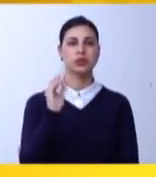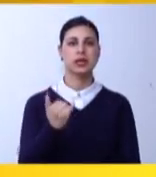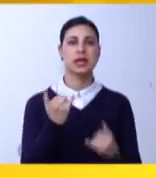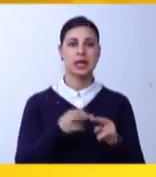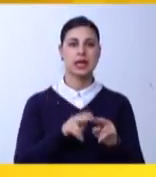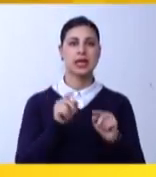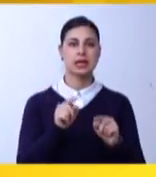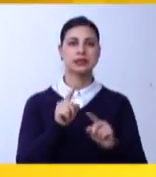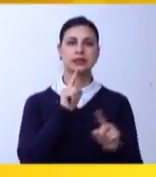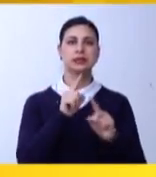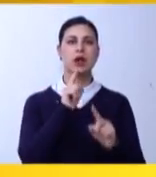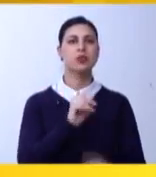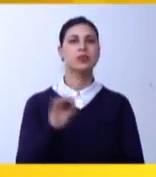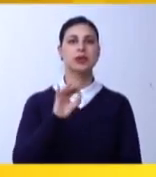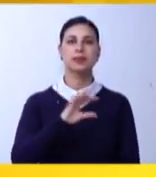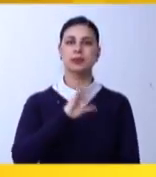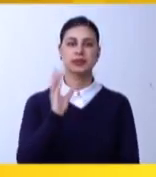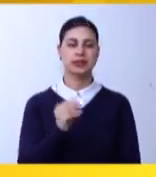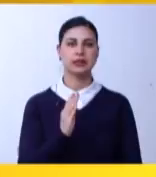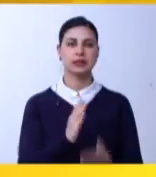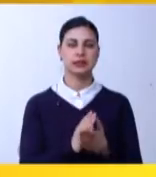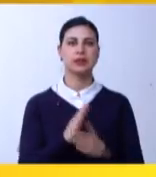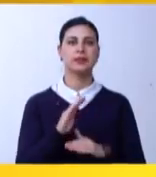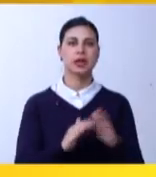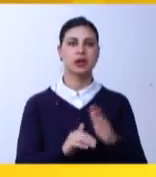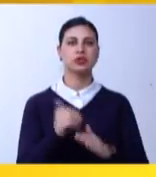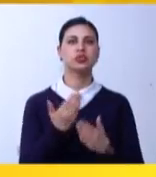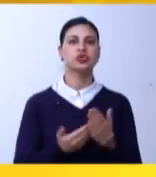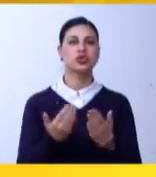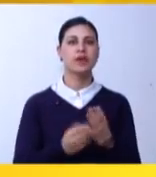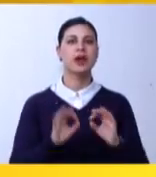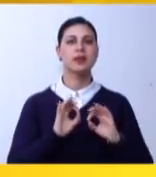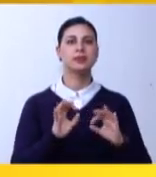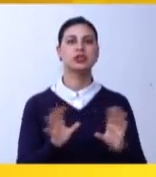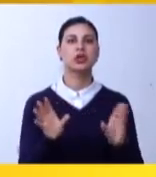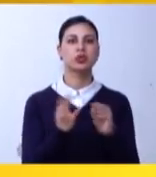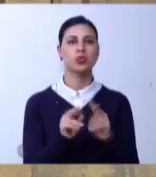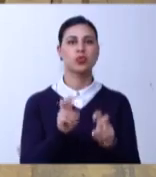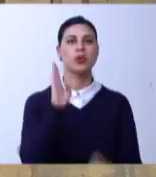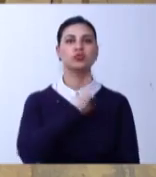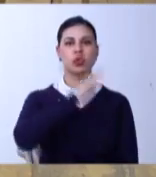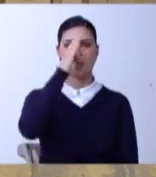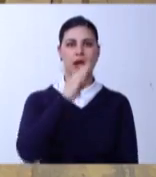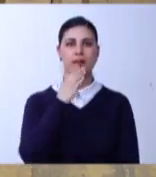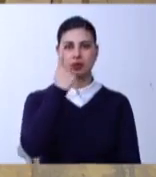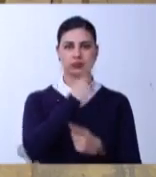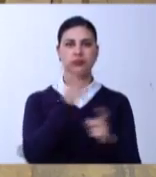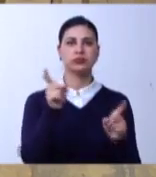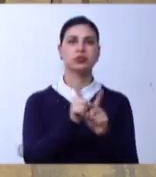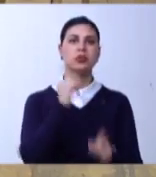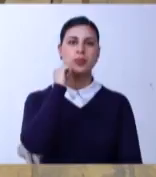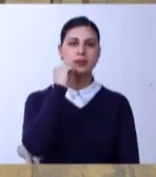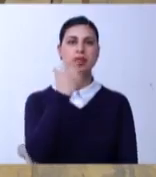ეს საუბრები მთლიანად არის პრაქტიკული რჩევების ერთობლიობა მშობლებისთვის, ბებიებისთვის